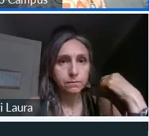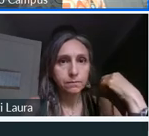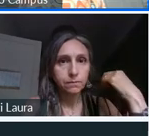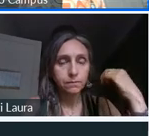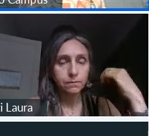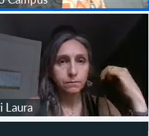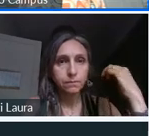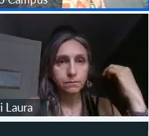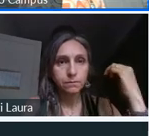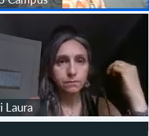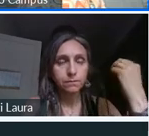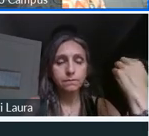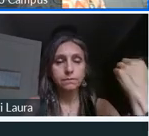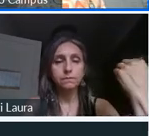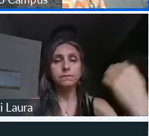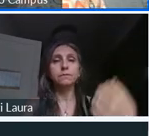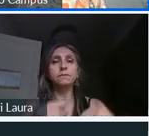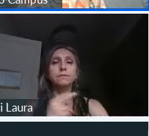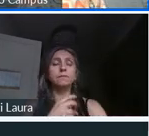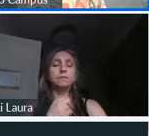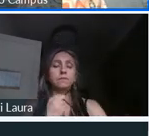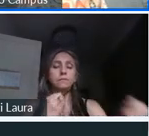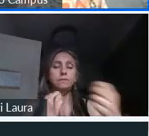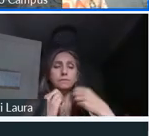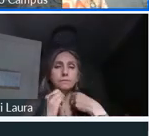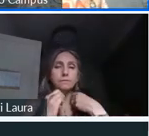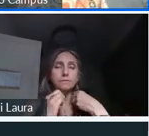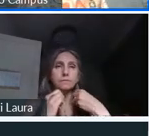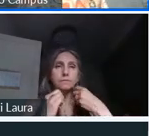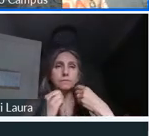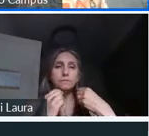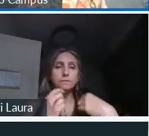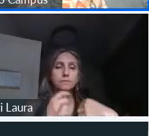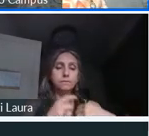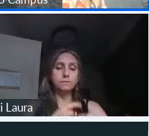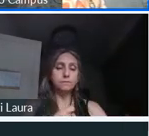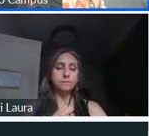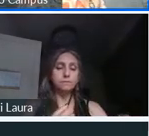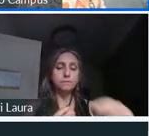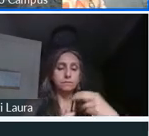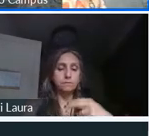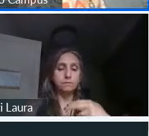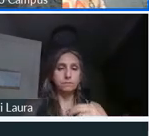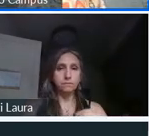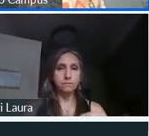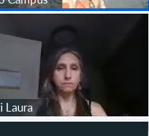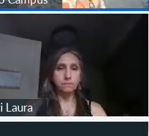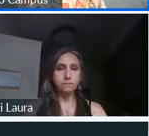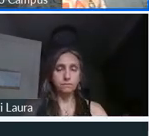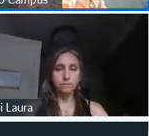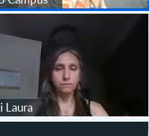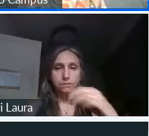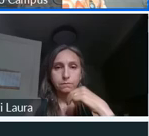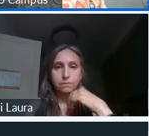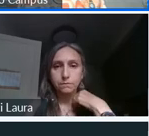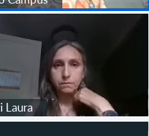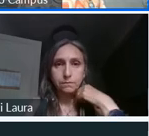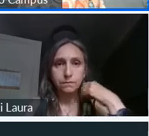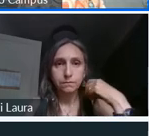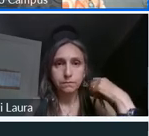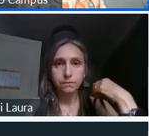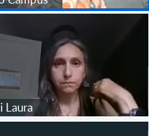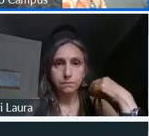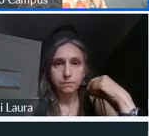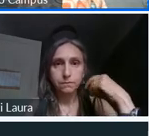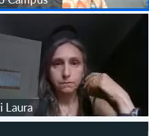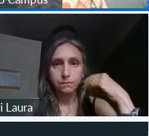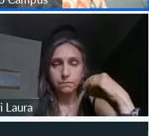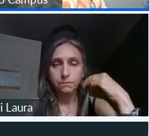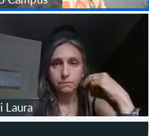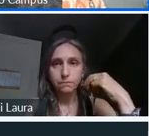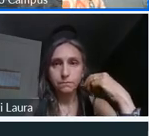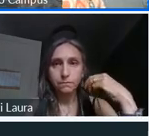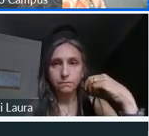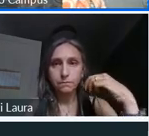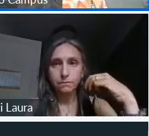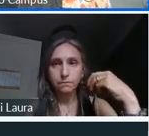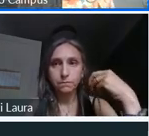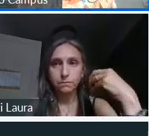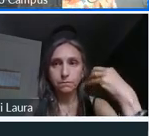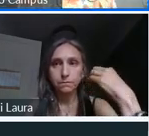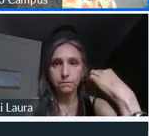il DM relativo al repertorio nazionale dei dati territoriali, di per sé obbedisce e soddisfa le